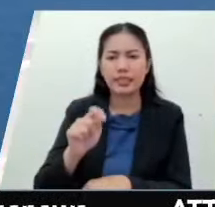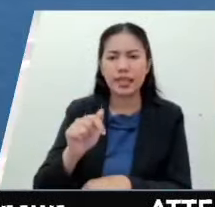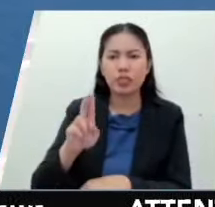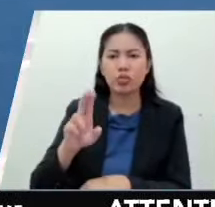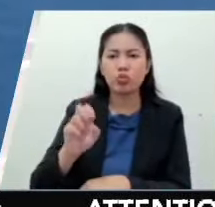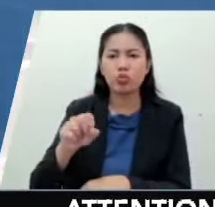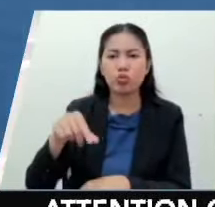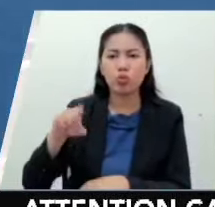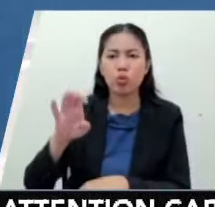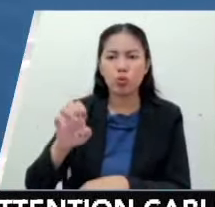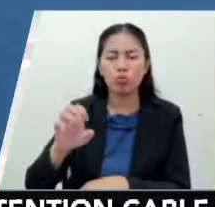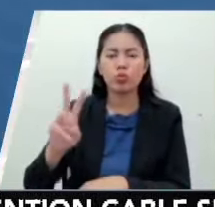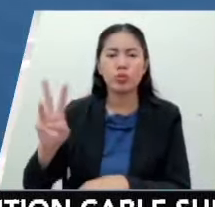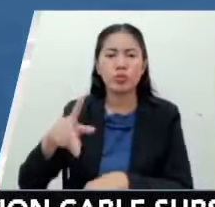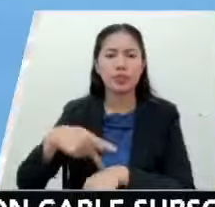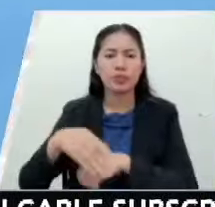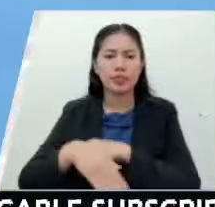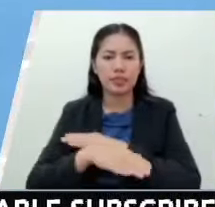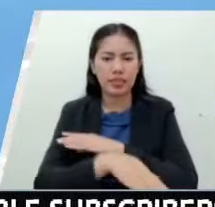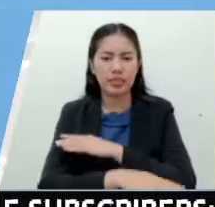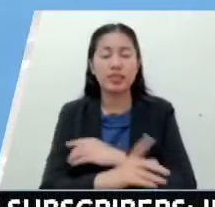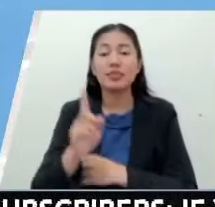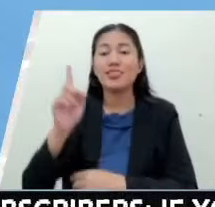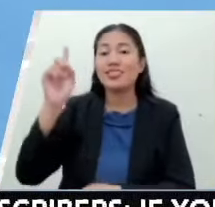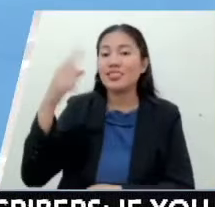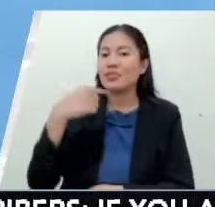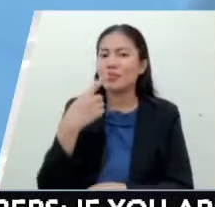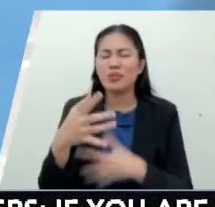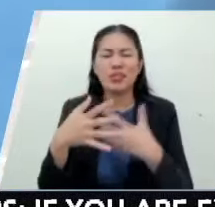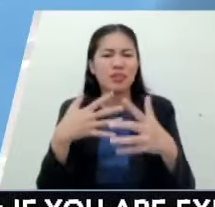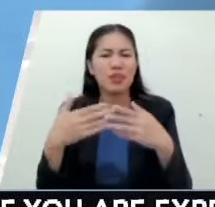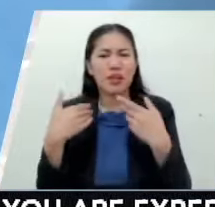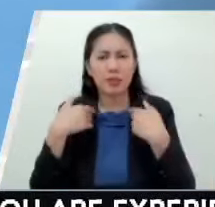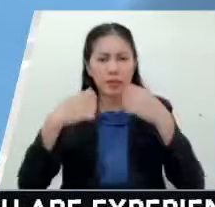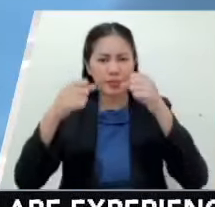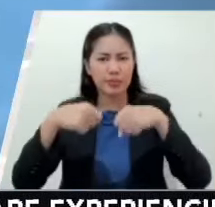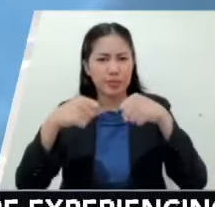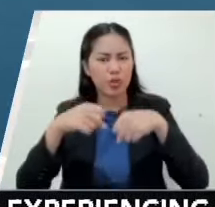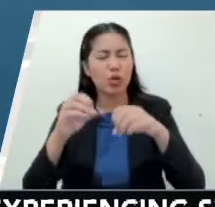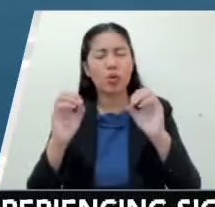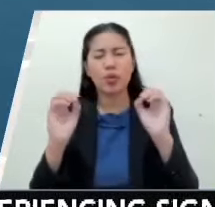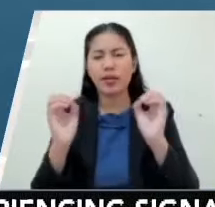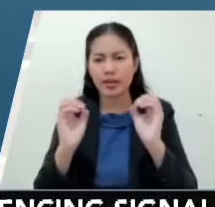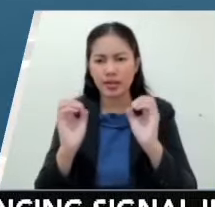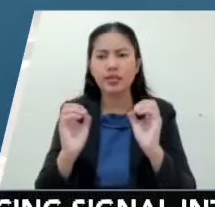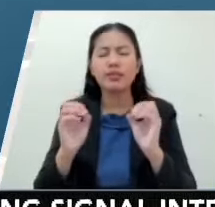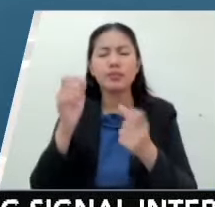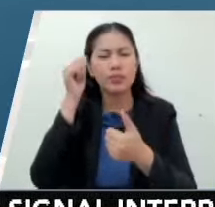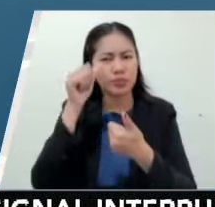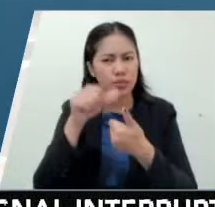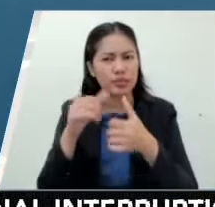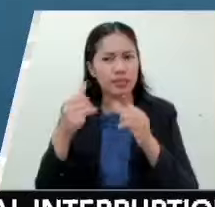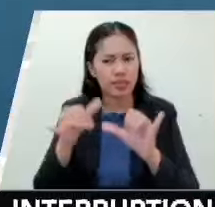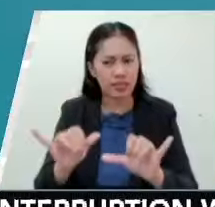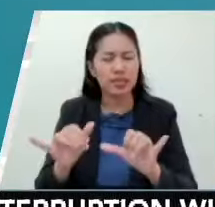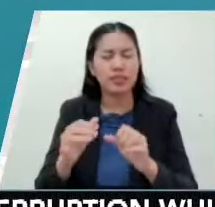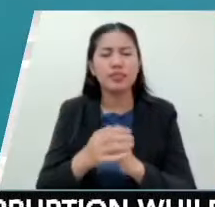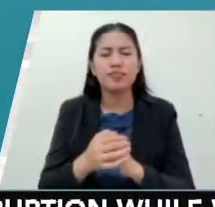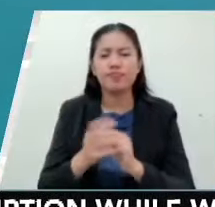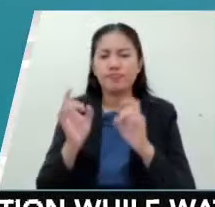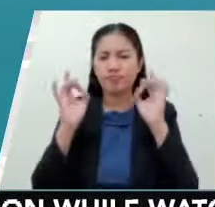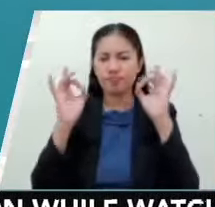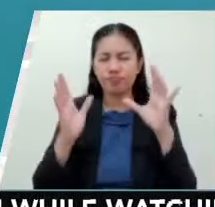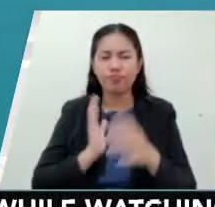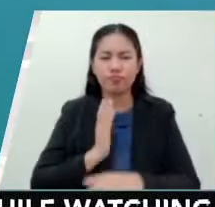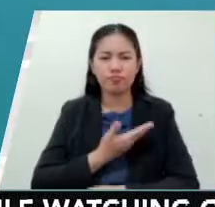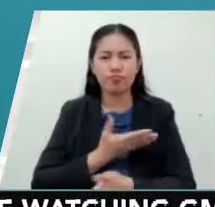Gilberto Teodoro Jr., may kasunduan man o wala, hindi dapat malimutan na nananatiling banta sa ating karapatan sa West Philippine Sea ang ilegal